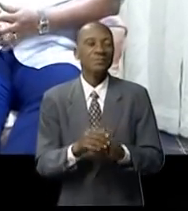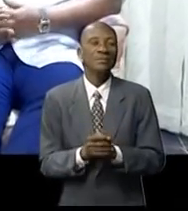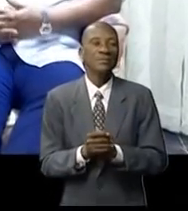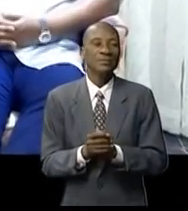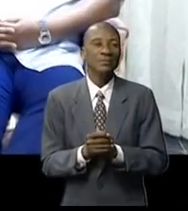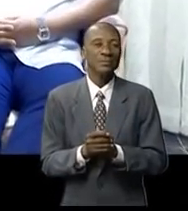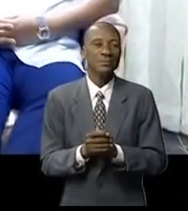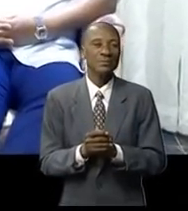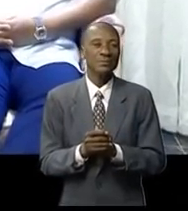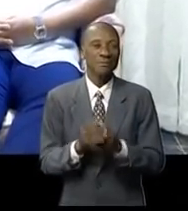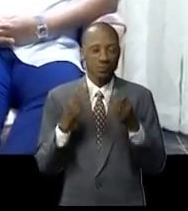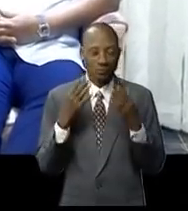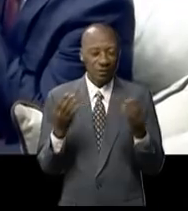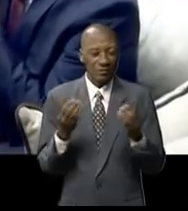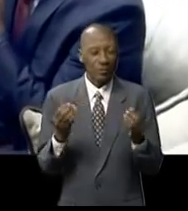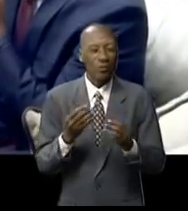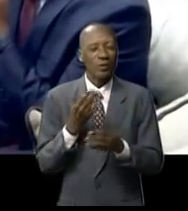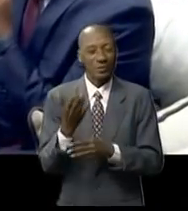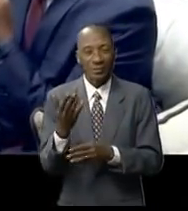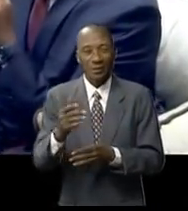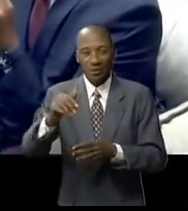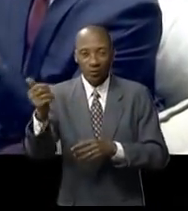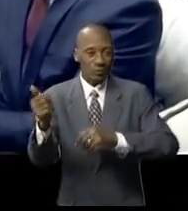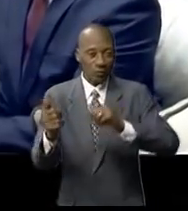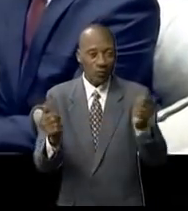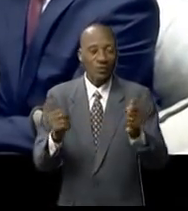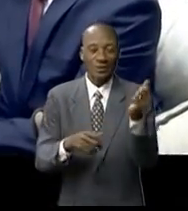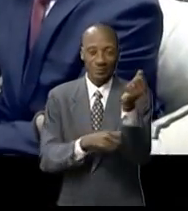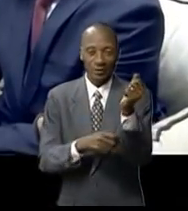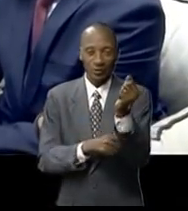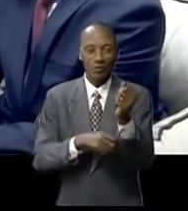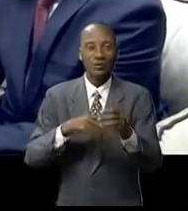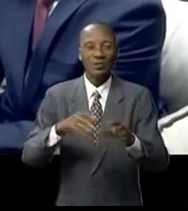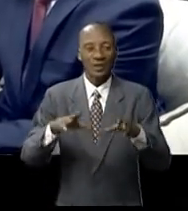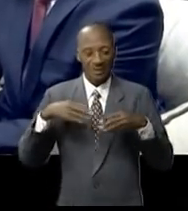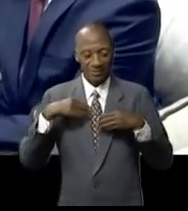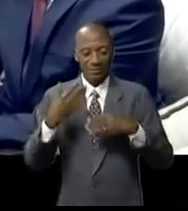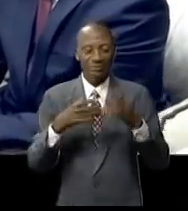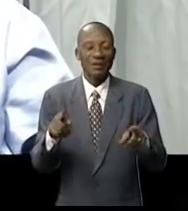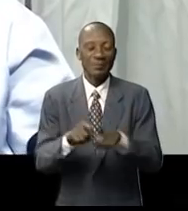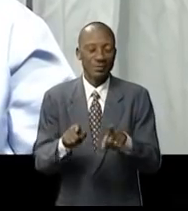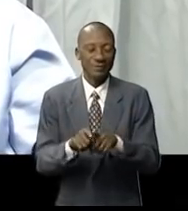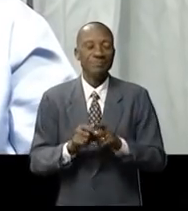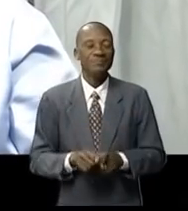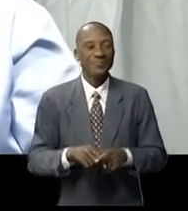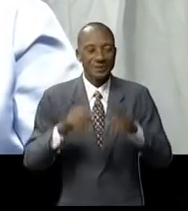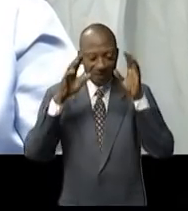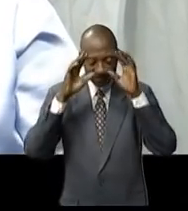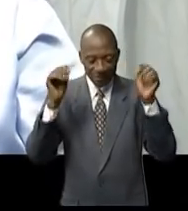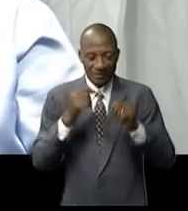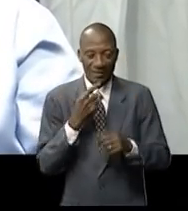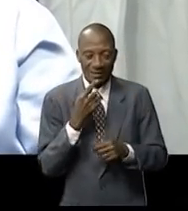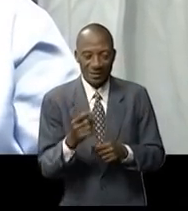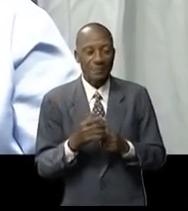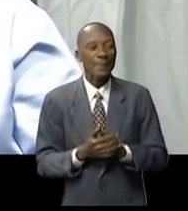nation a lancé un appel à ses compatriotes pour les inviter à faire de même. Ma première réaction, physiquement déjà, ça va